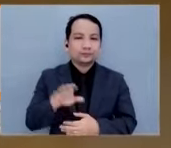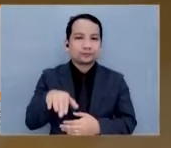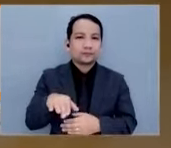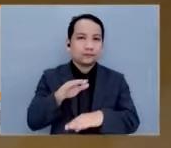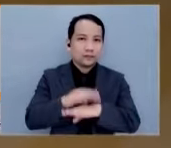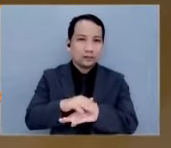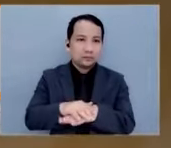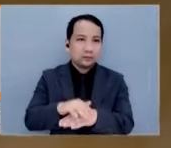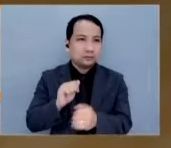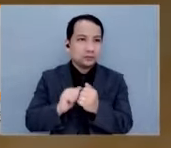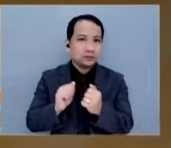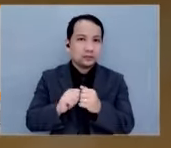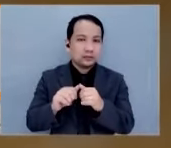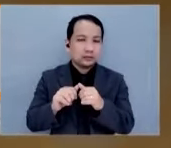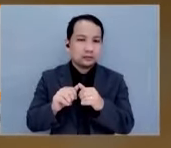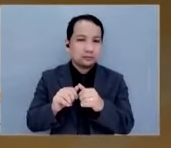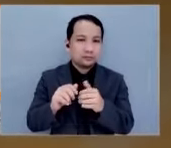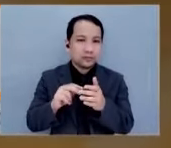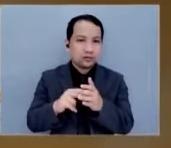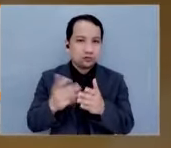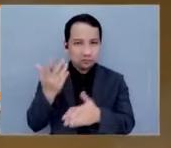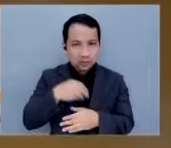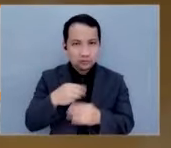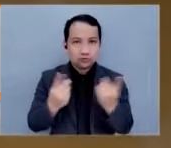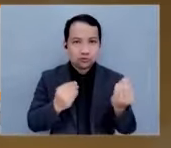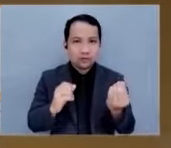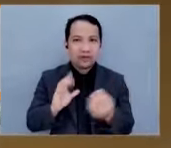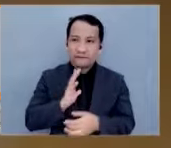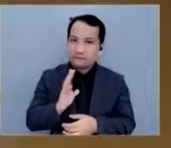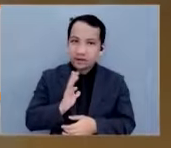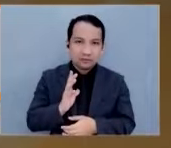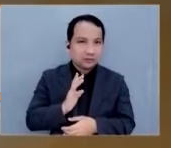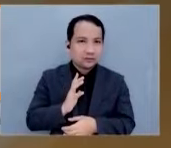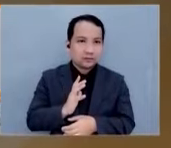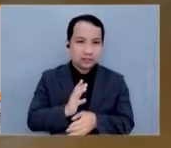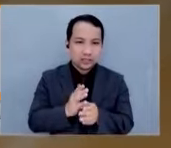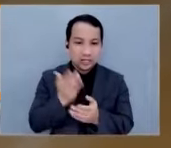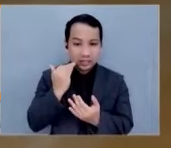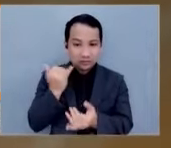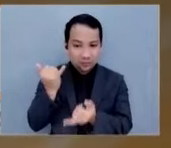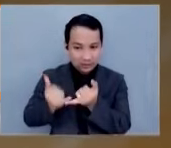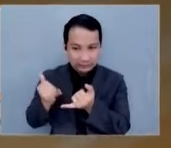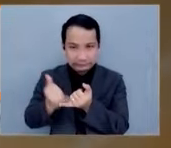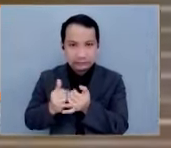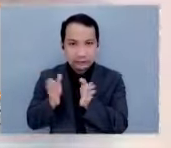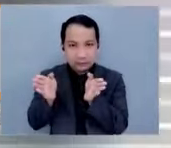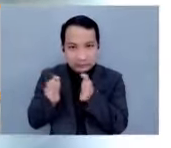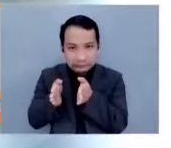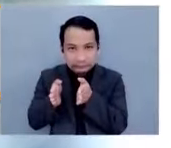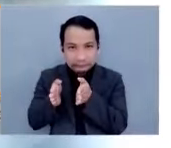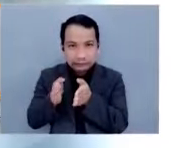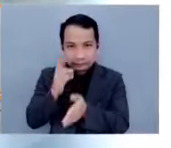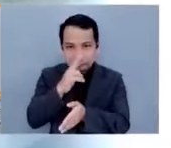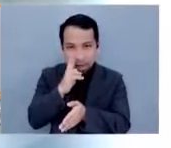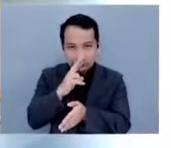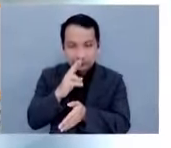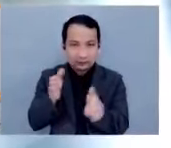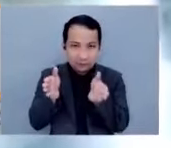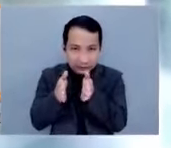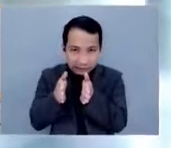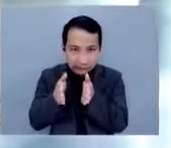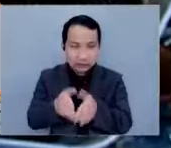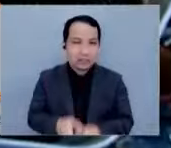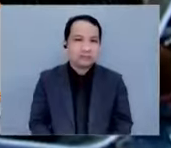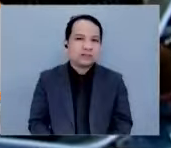the measure is effective because yung smaller na rodent ang mga nahuhuli. Pati ang